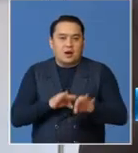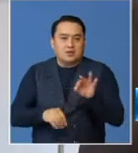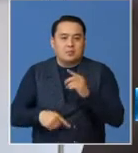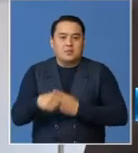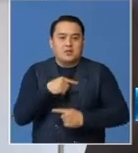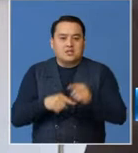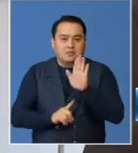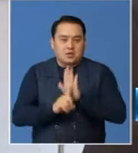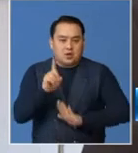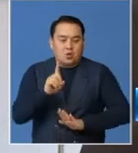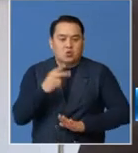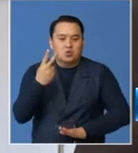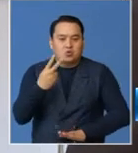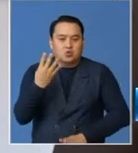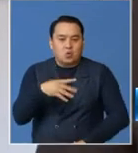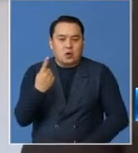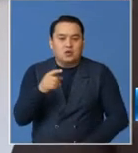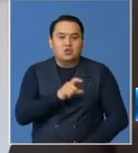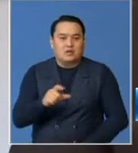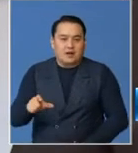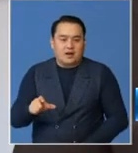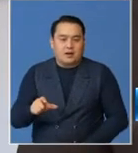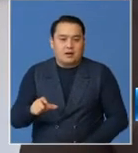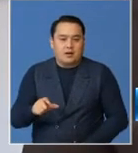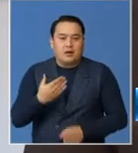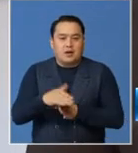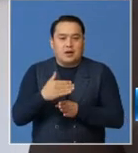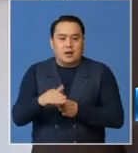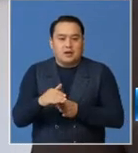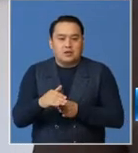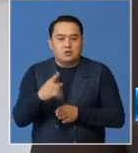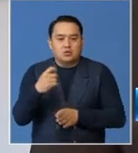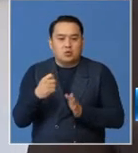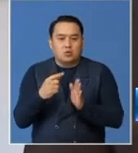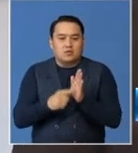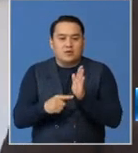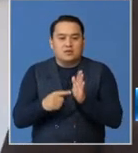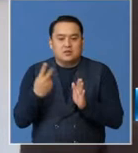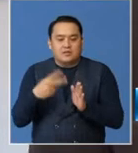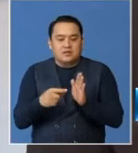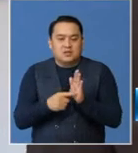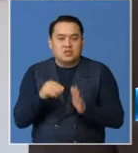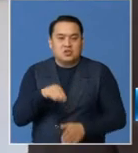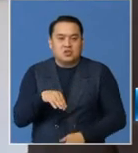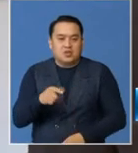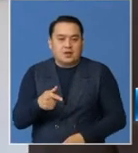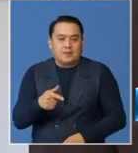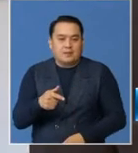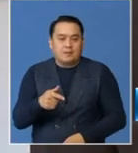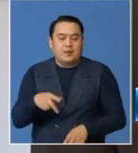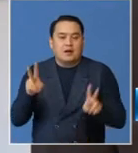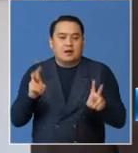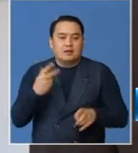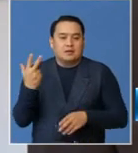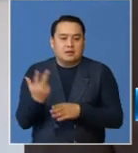«Бизнес-бастал», и 41 человек получили микрокредиты на общую сумму 121 миллион 200 тысяч тенге. В рамках